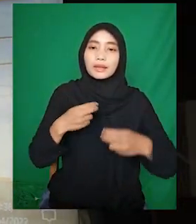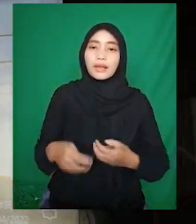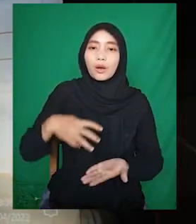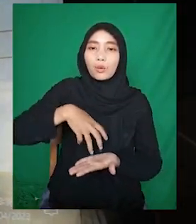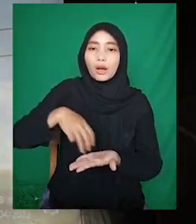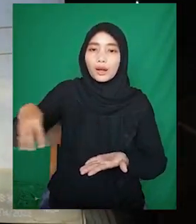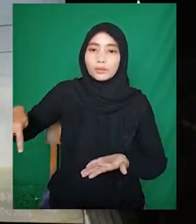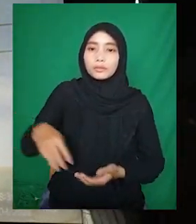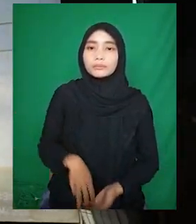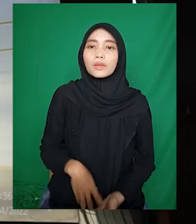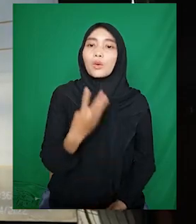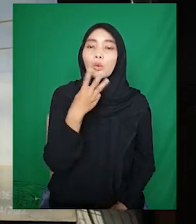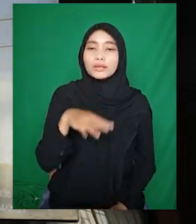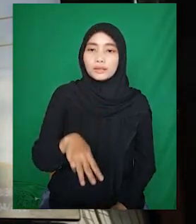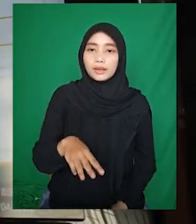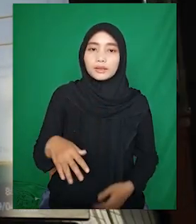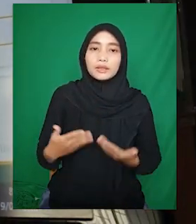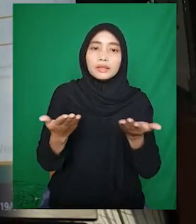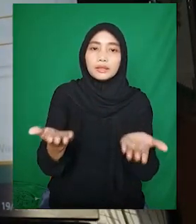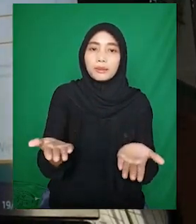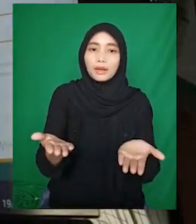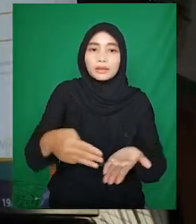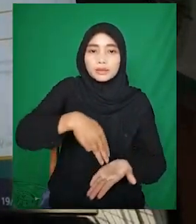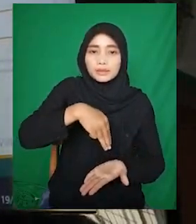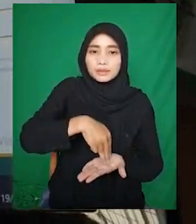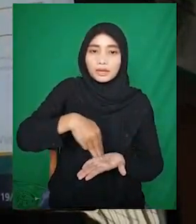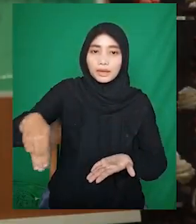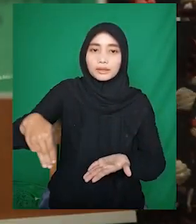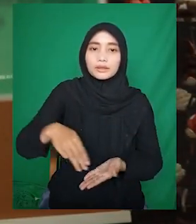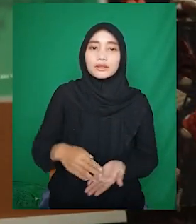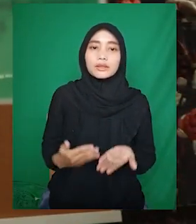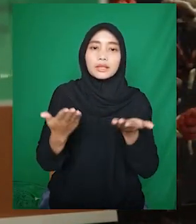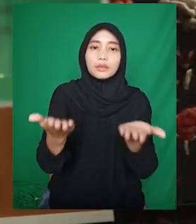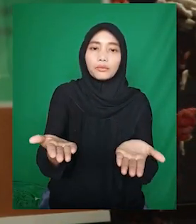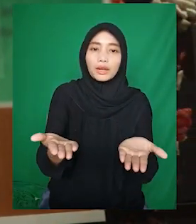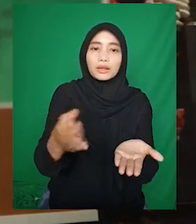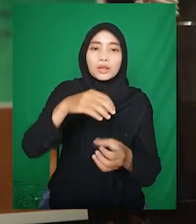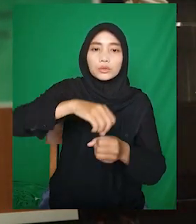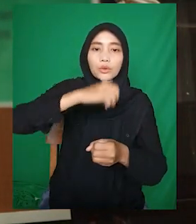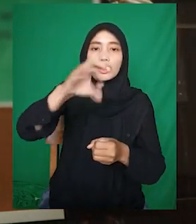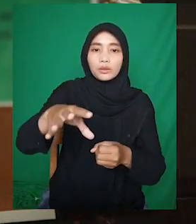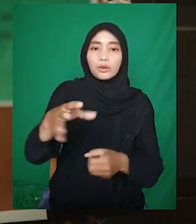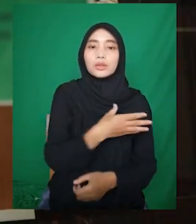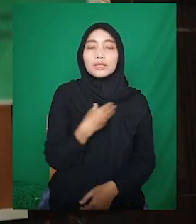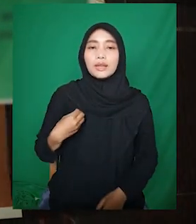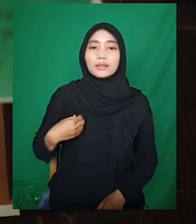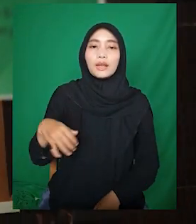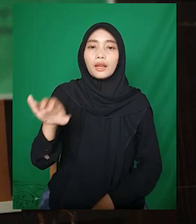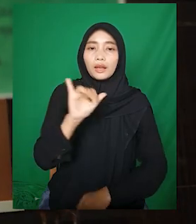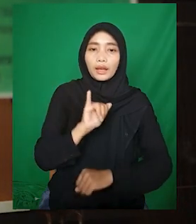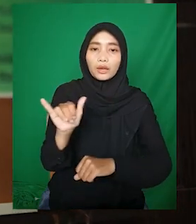hibah, zakat, infak, sedekah, dan ekonomi syariah.